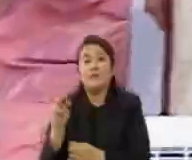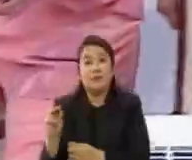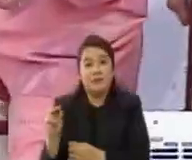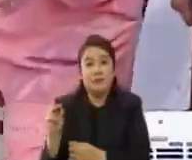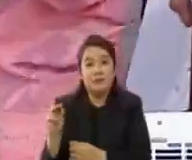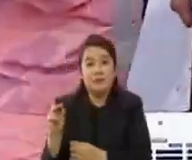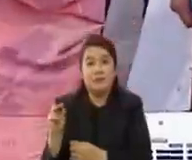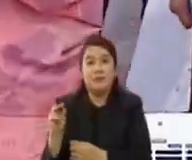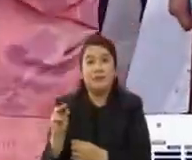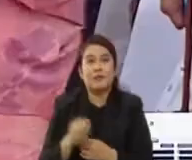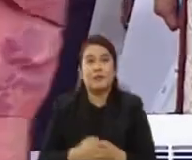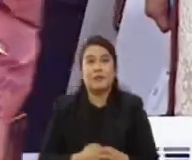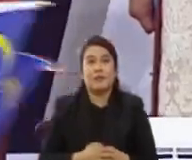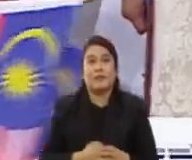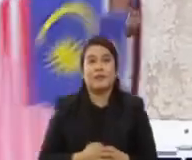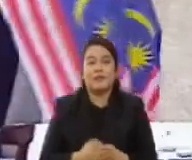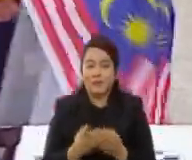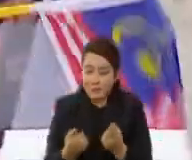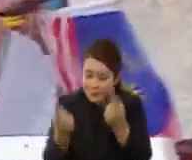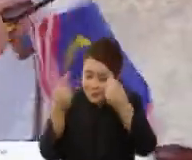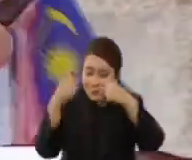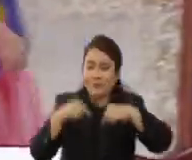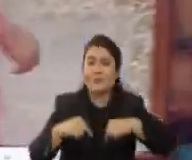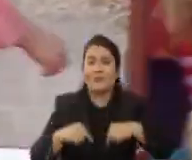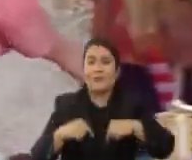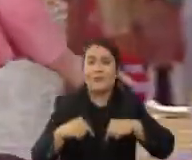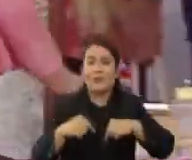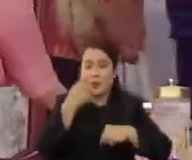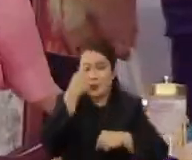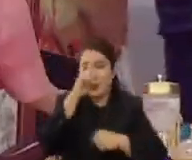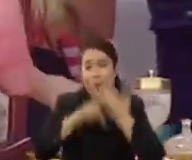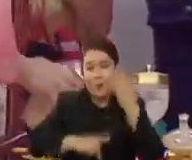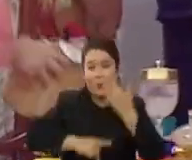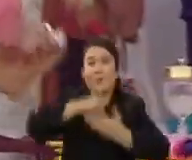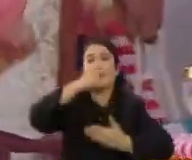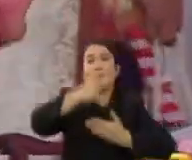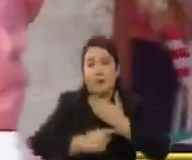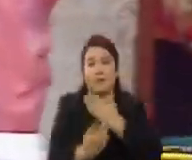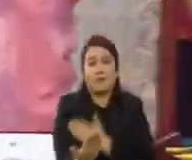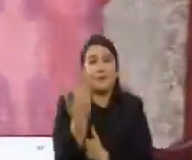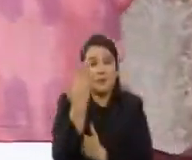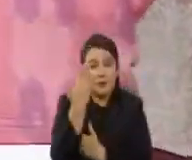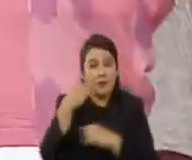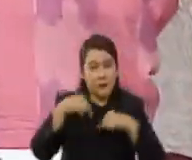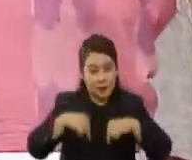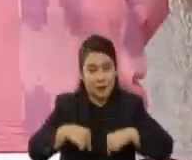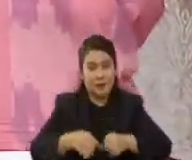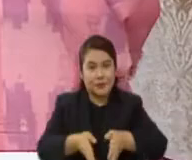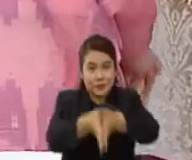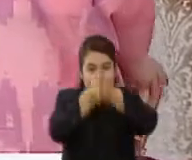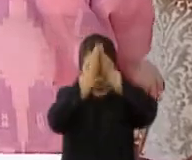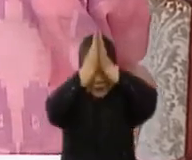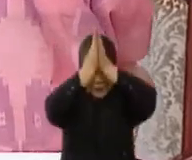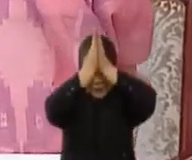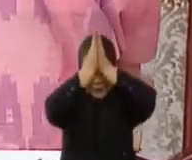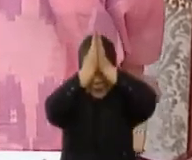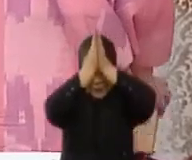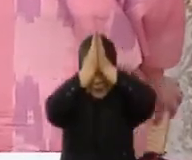Tuanku berangkat bercemar duli hadir ke acara pada pagi ini. Menjunjung kasih